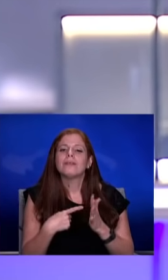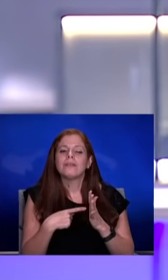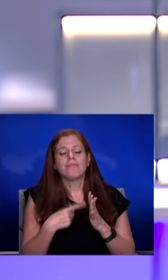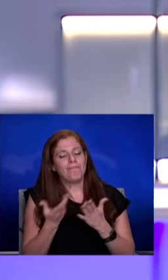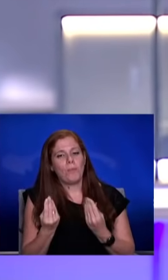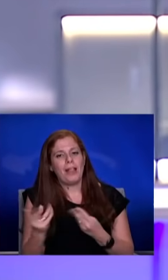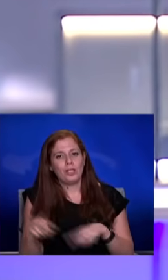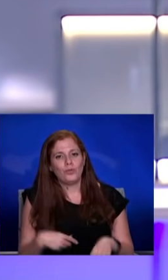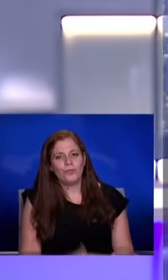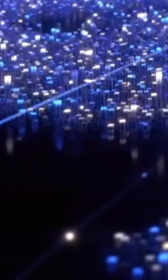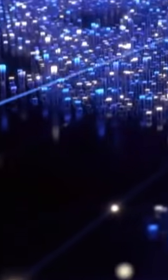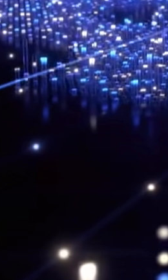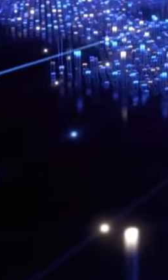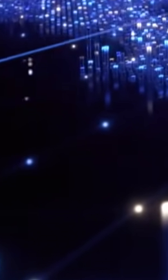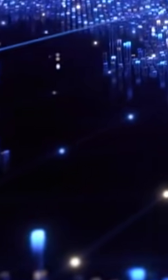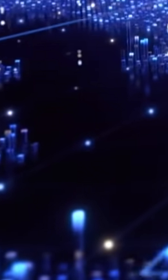נשוב.